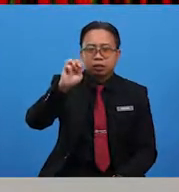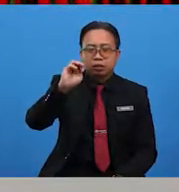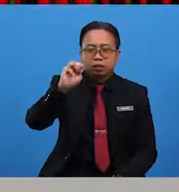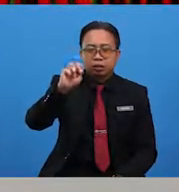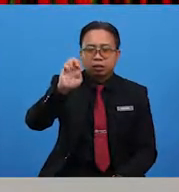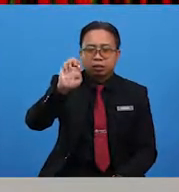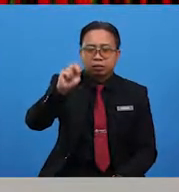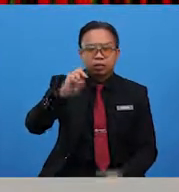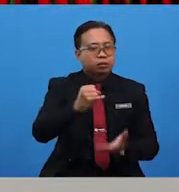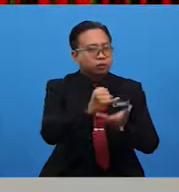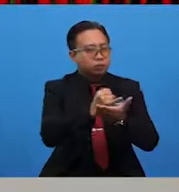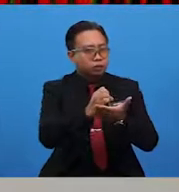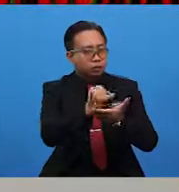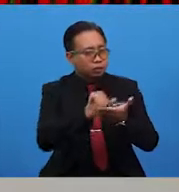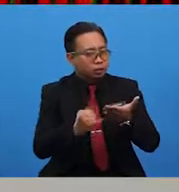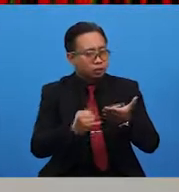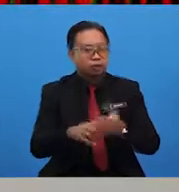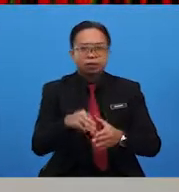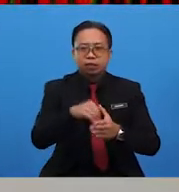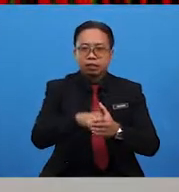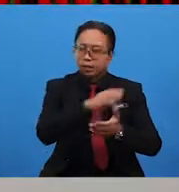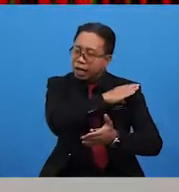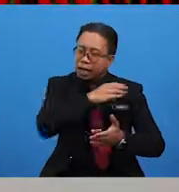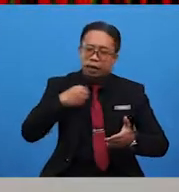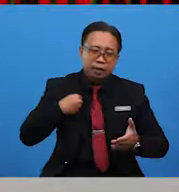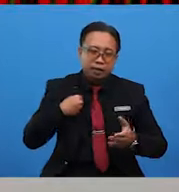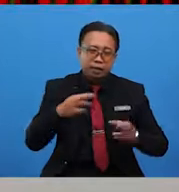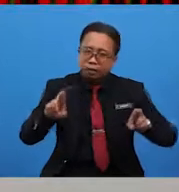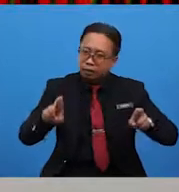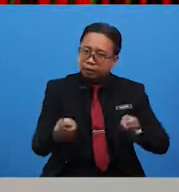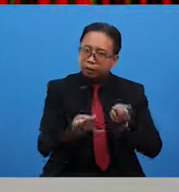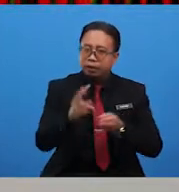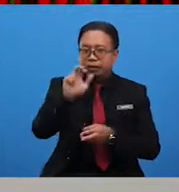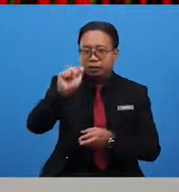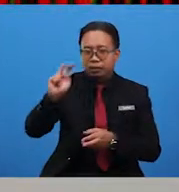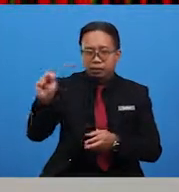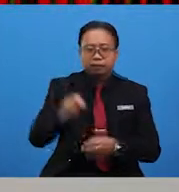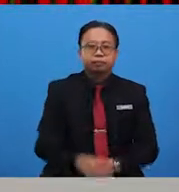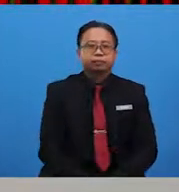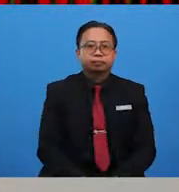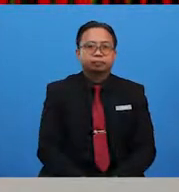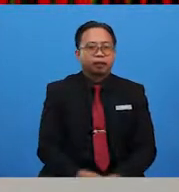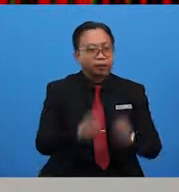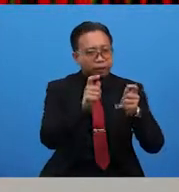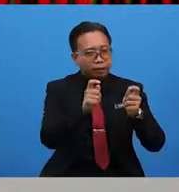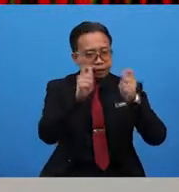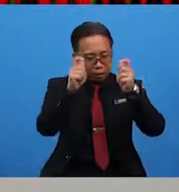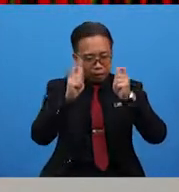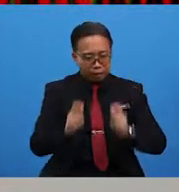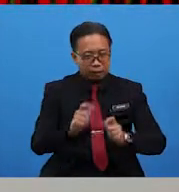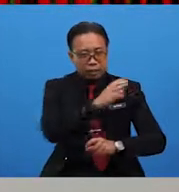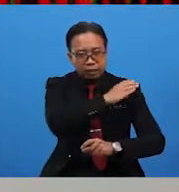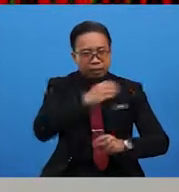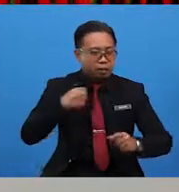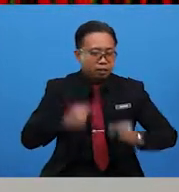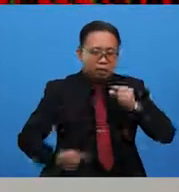dan prinsip rekaan jimat tetapkan dengan uraian mengenai media teknik dan gaya aliran